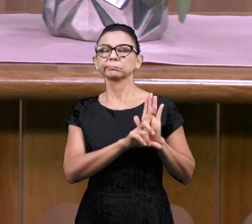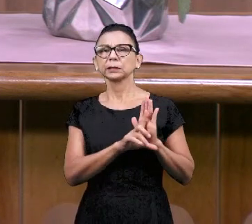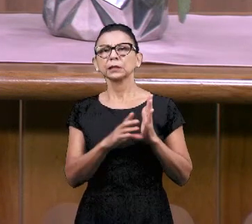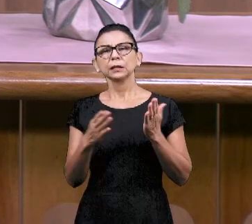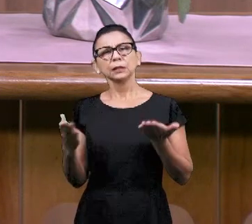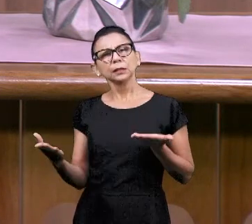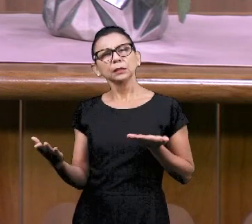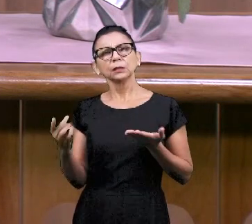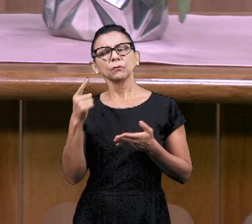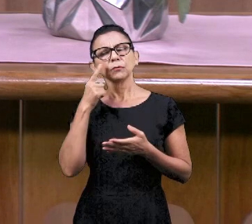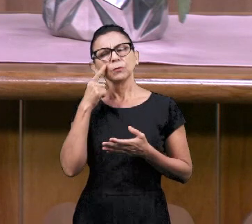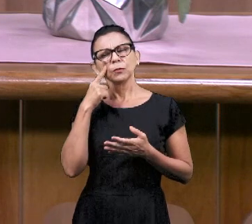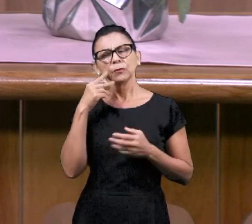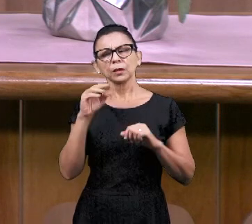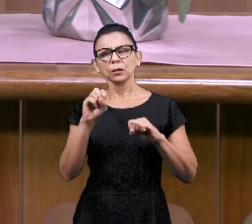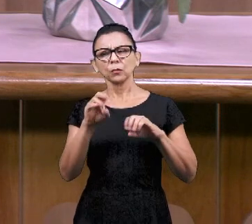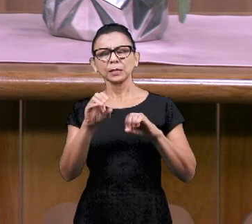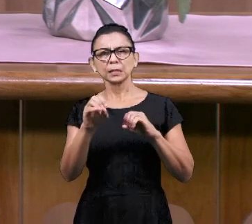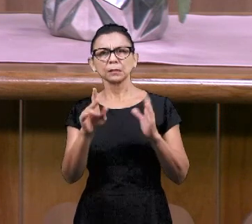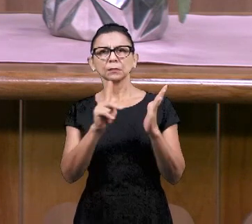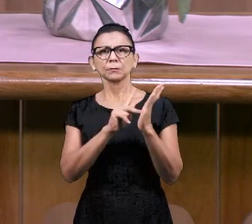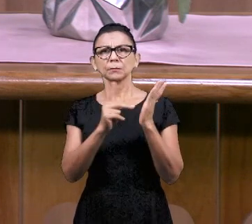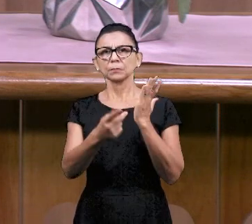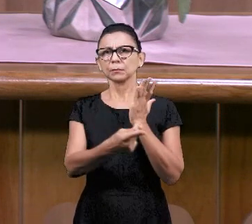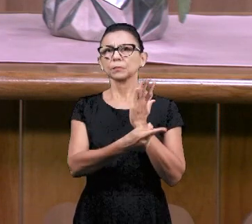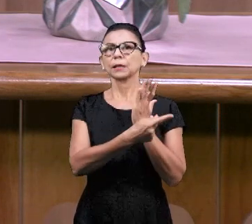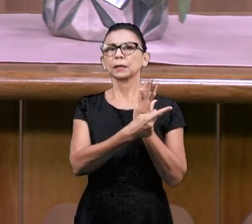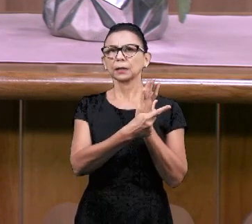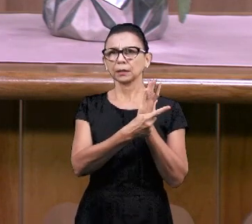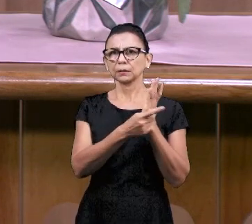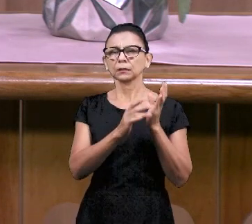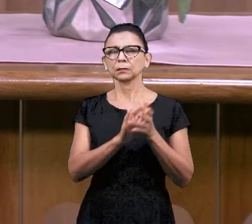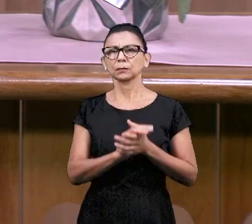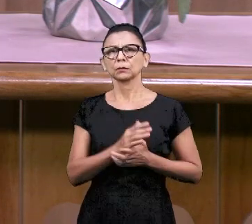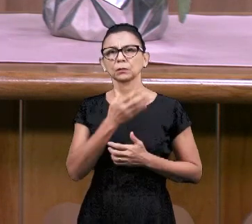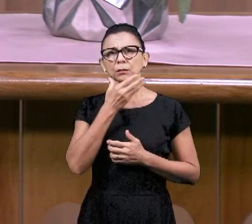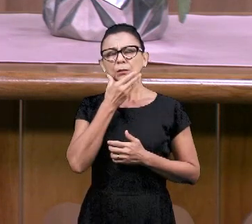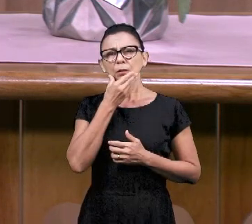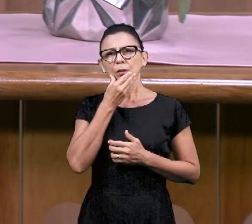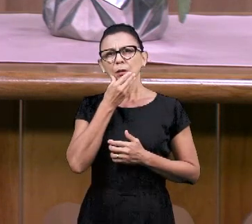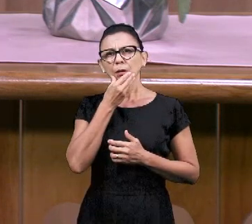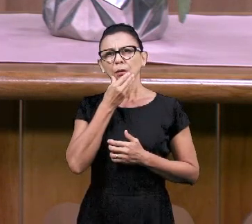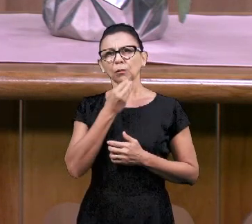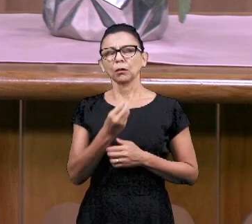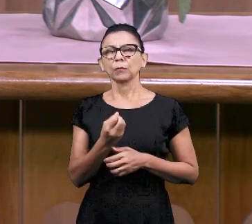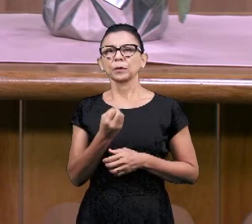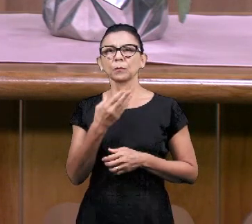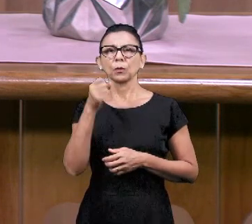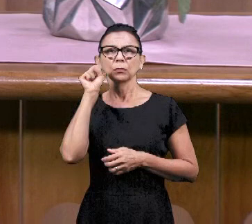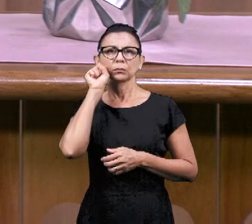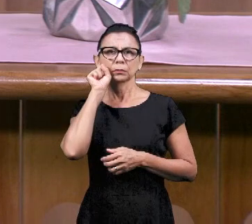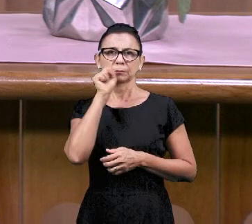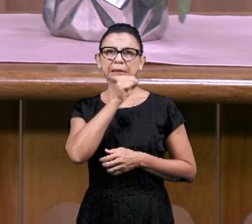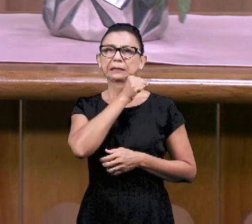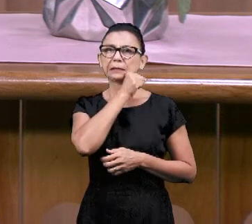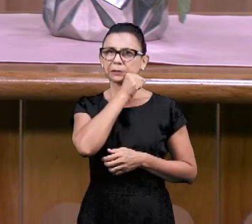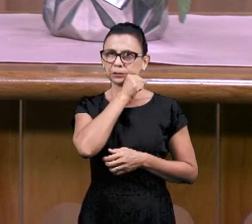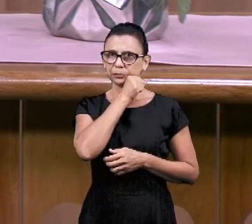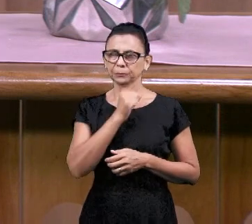va nous passer un enseignement d'une parabole, la parabole du bon samaritain. Nous allons